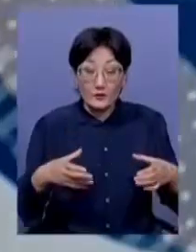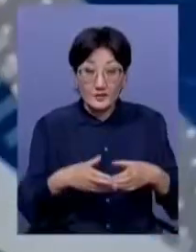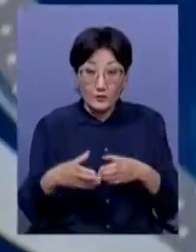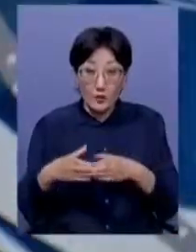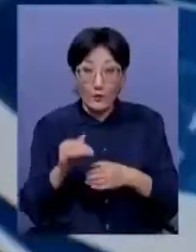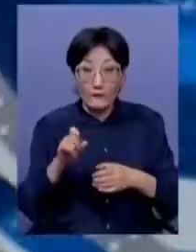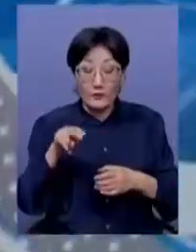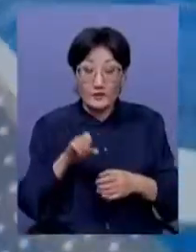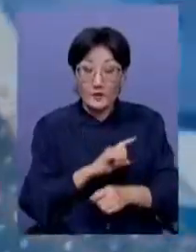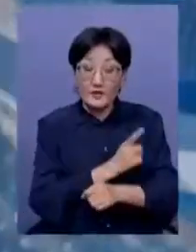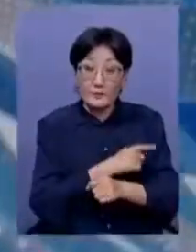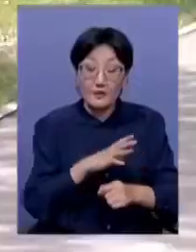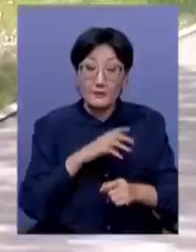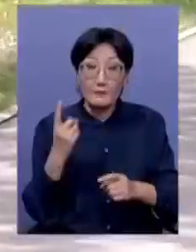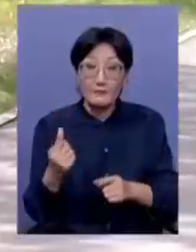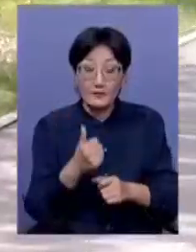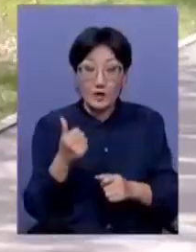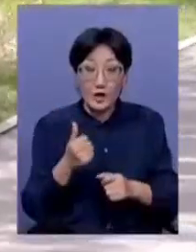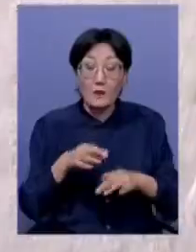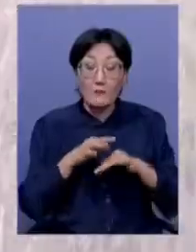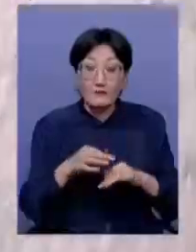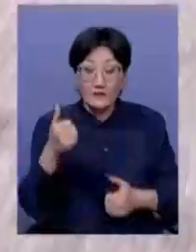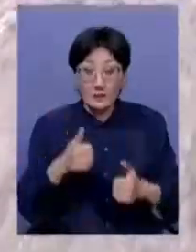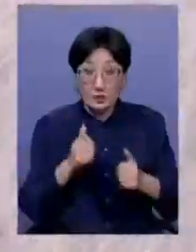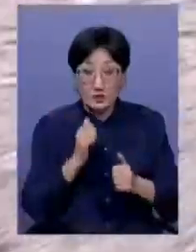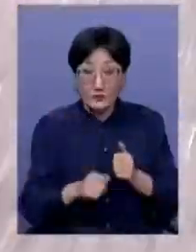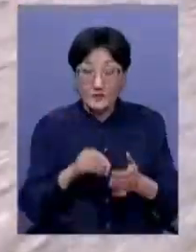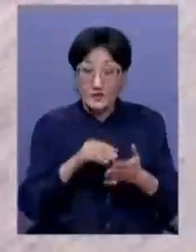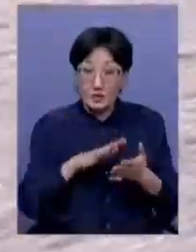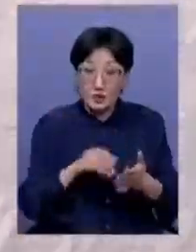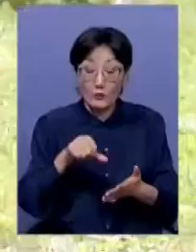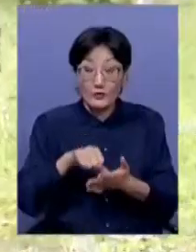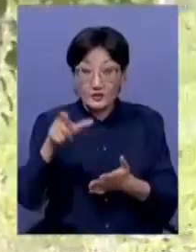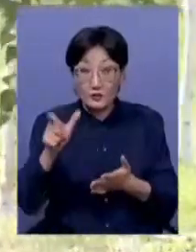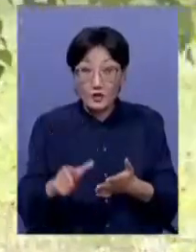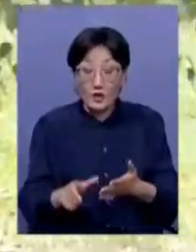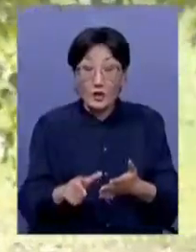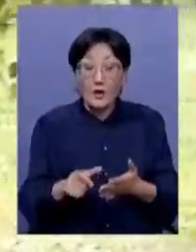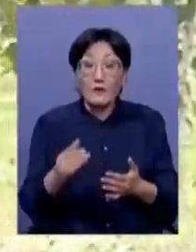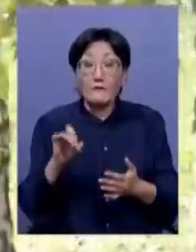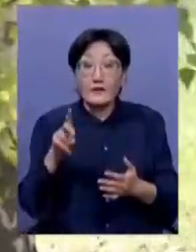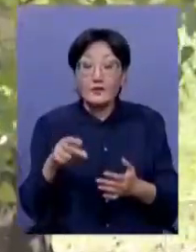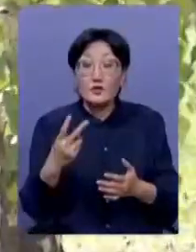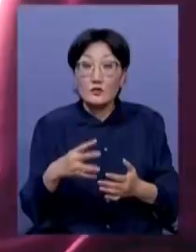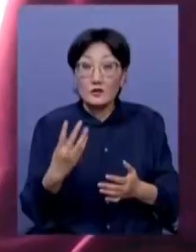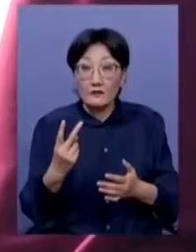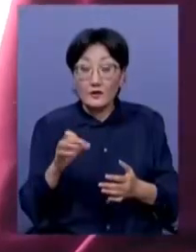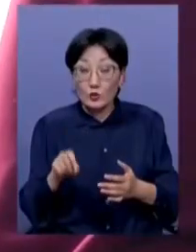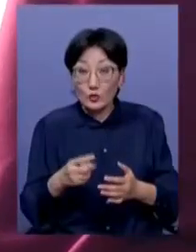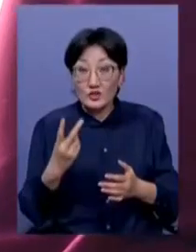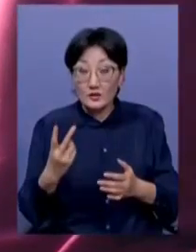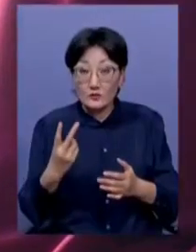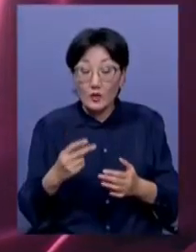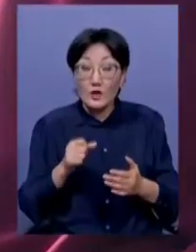фонд «Смелость быть первым» организовали марафон. Каждый зарегистрированный участник WIC-42.2 должен